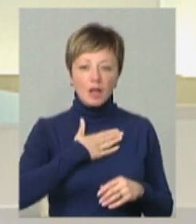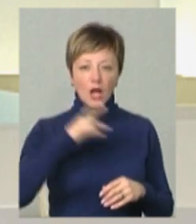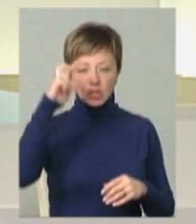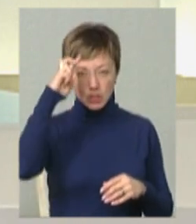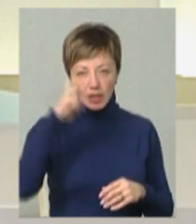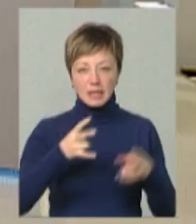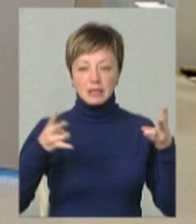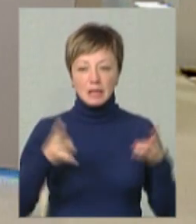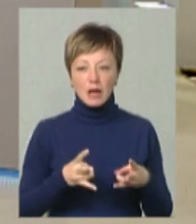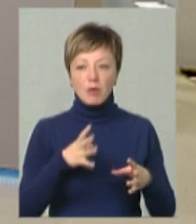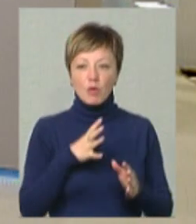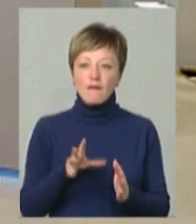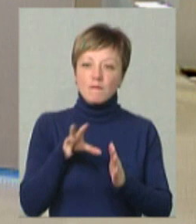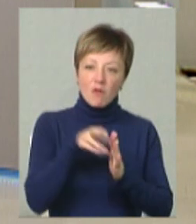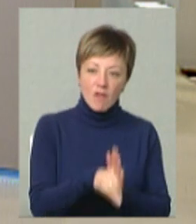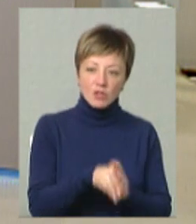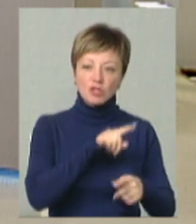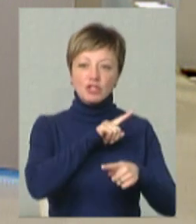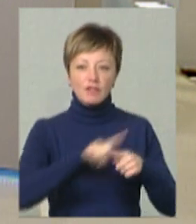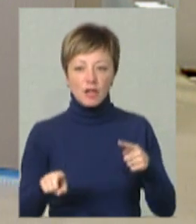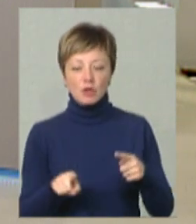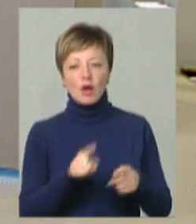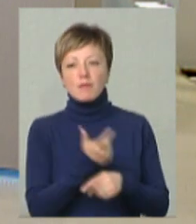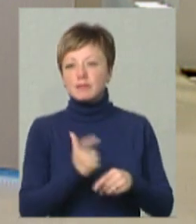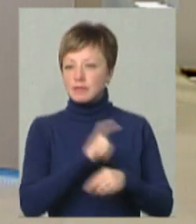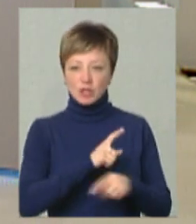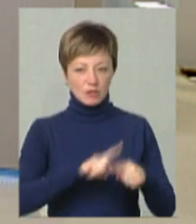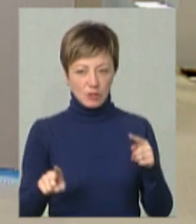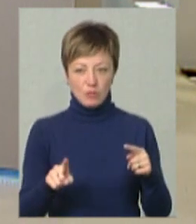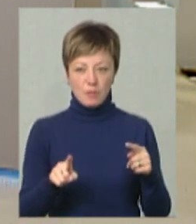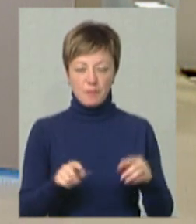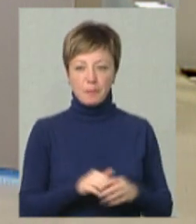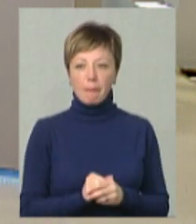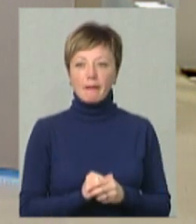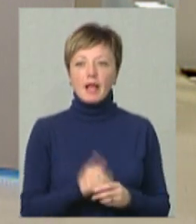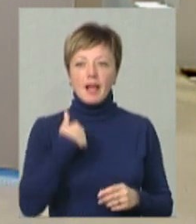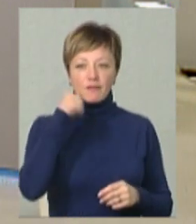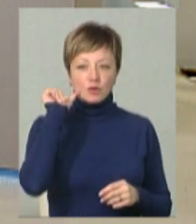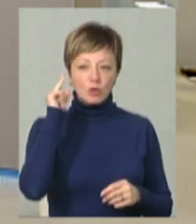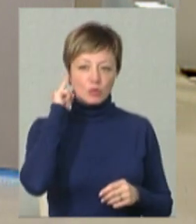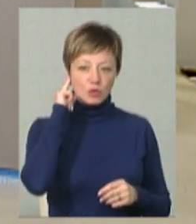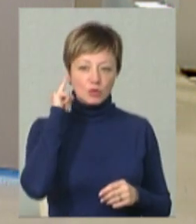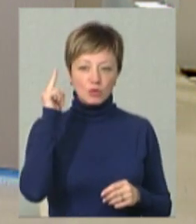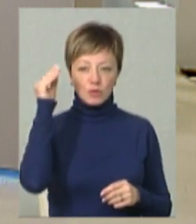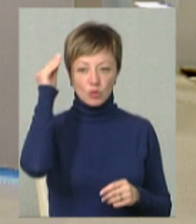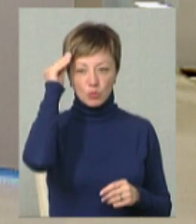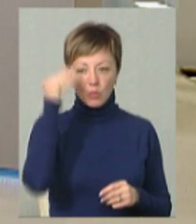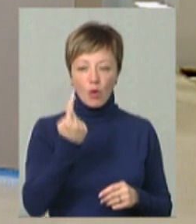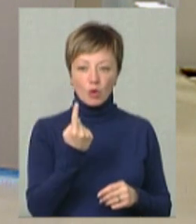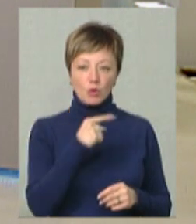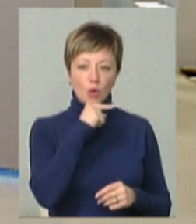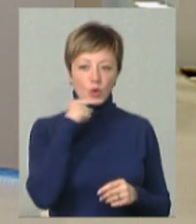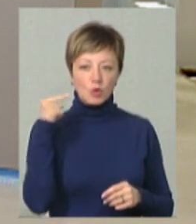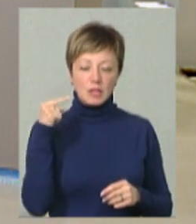державне треба було впроваджувати швидко, якомога швидше. Хоча я вчора почув думку одного